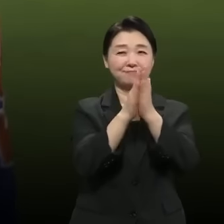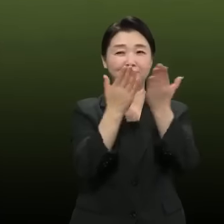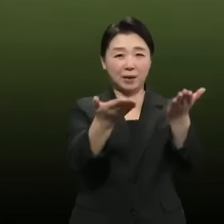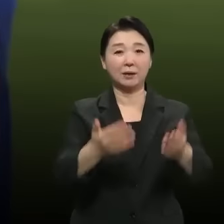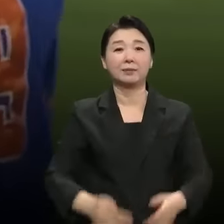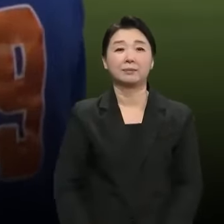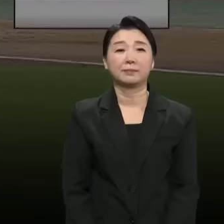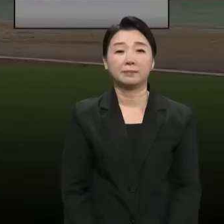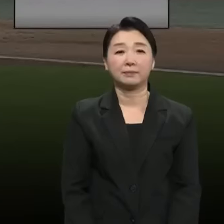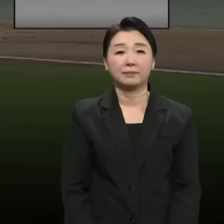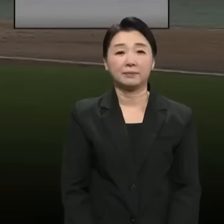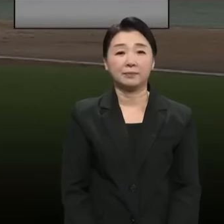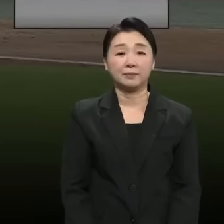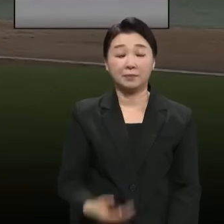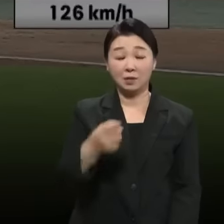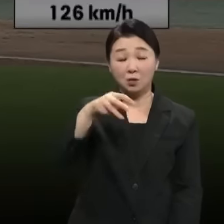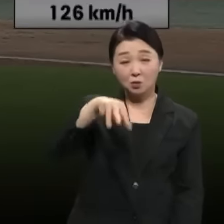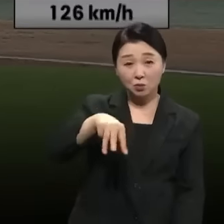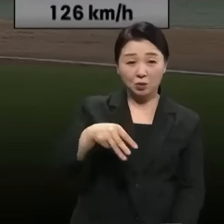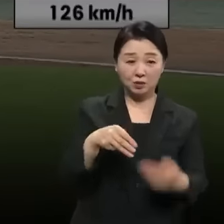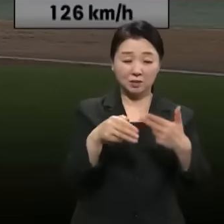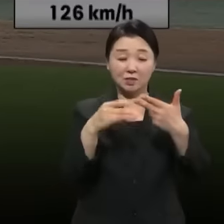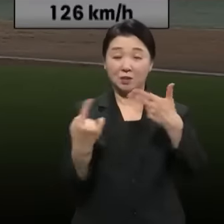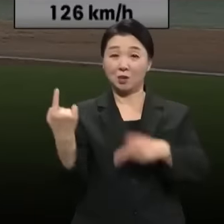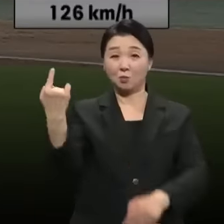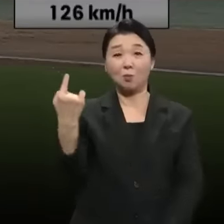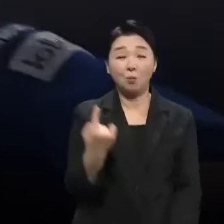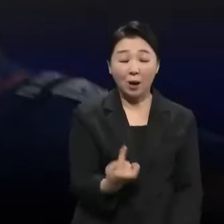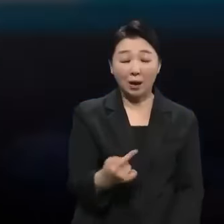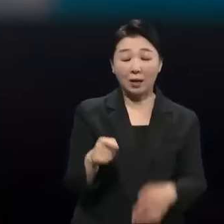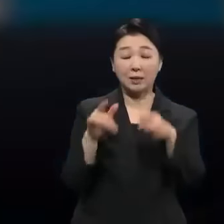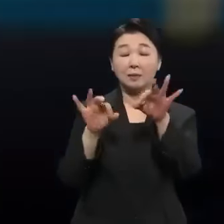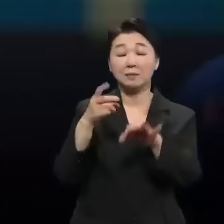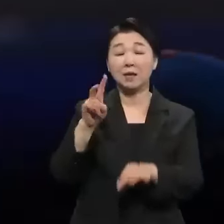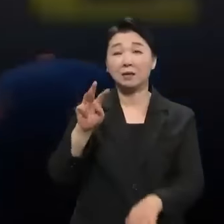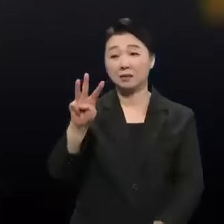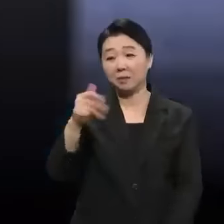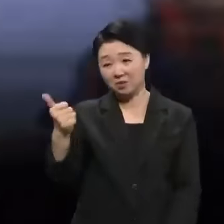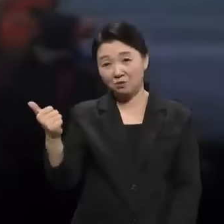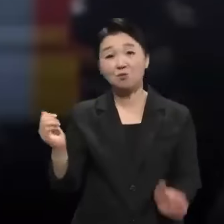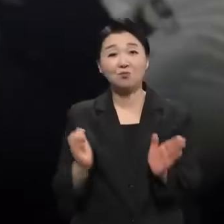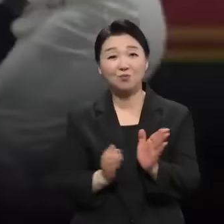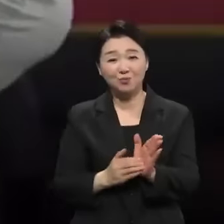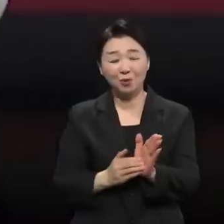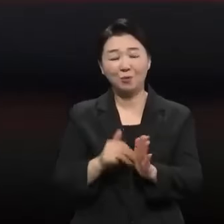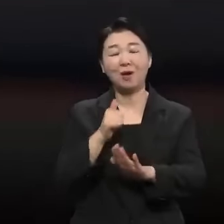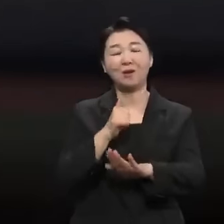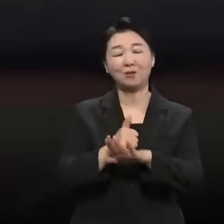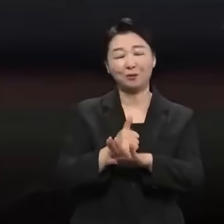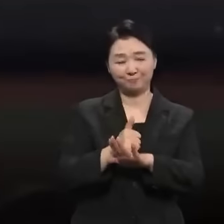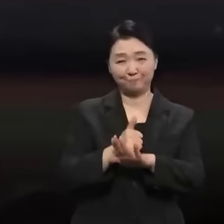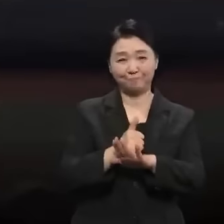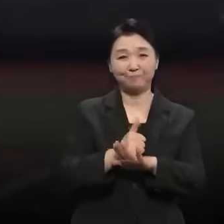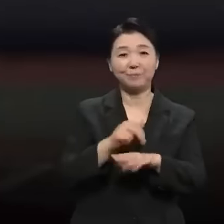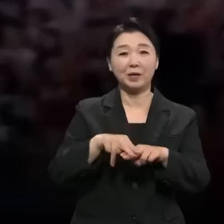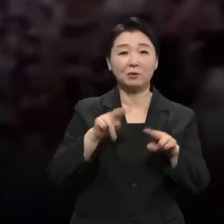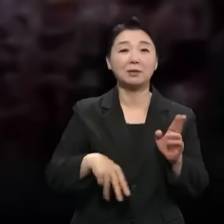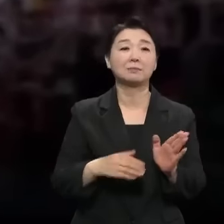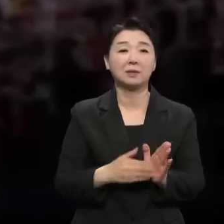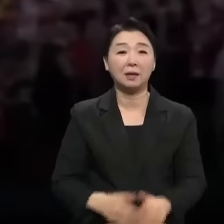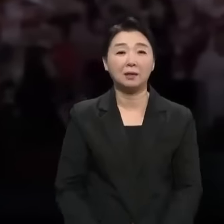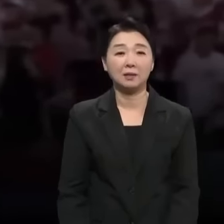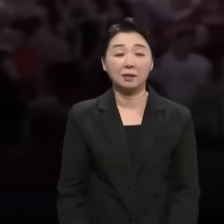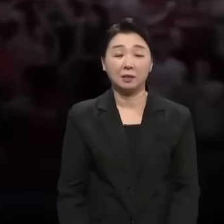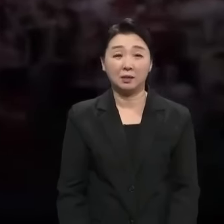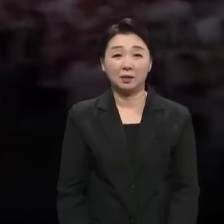불러냅니다. 유현진은 7회에도 등판해 김성현을 삼진으로 잡아내고 마운드에서 물러납니다.